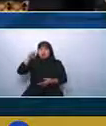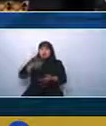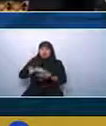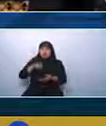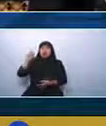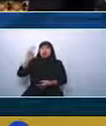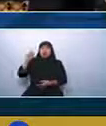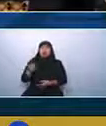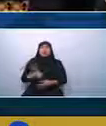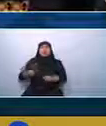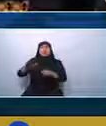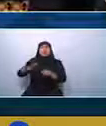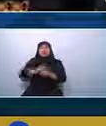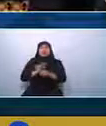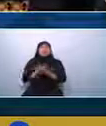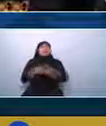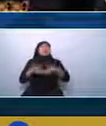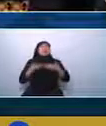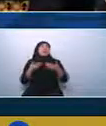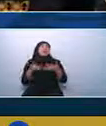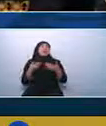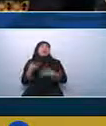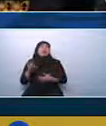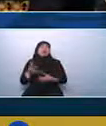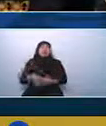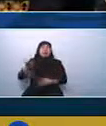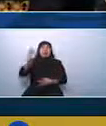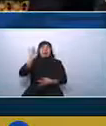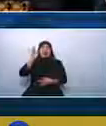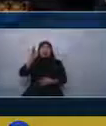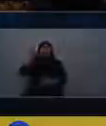dan melayani atau WBBM.